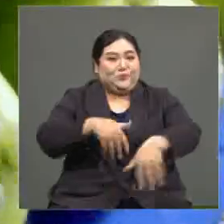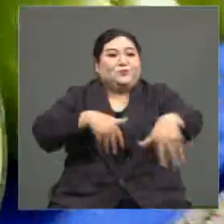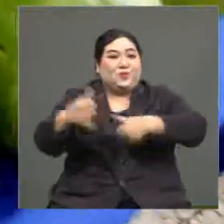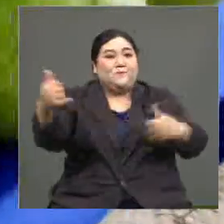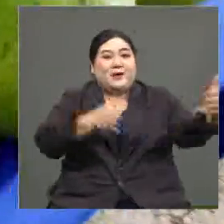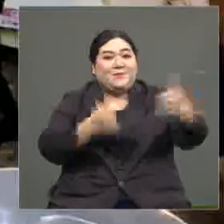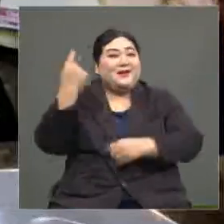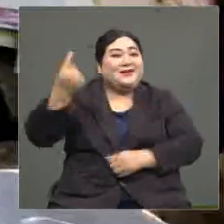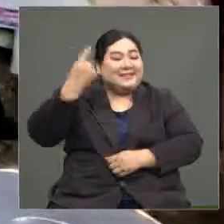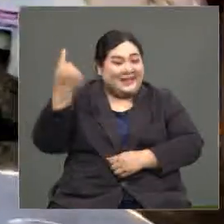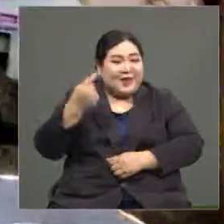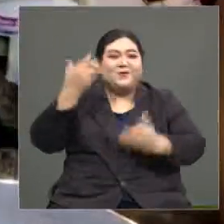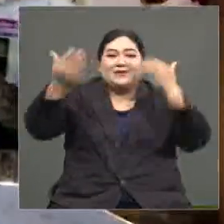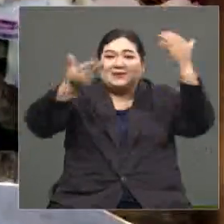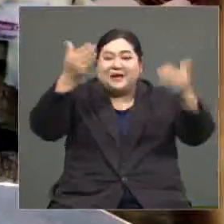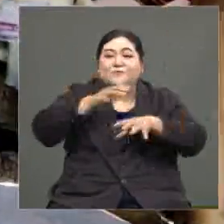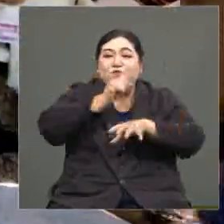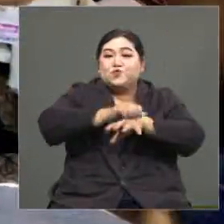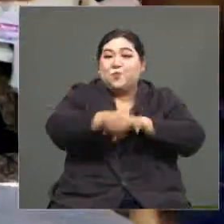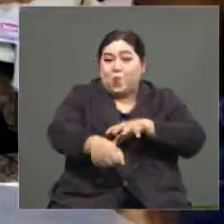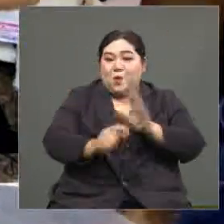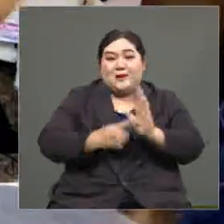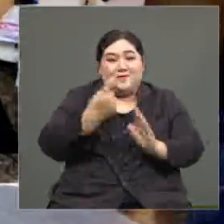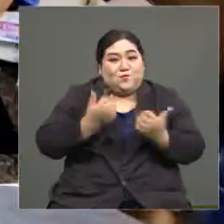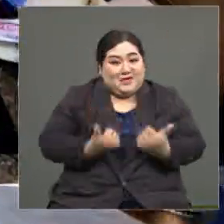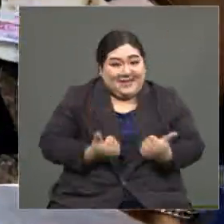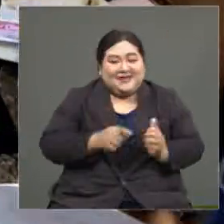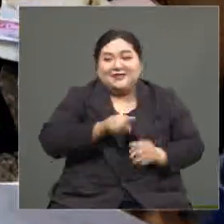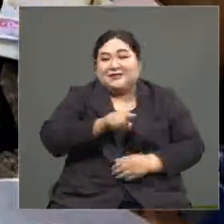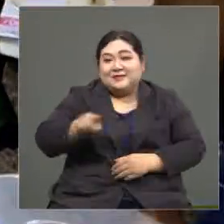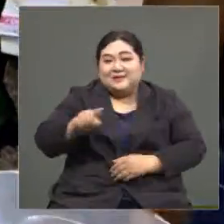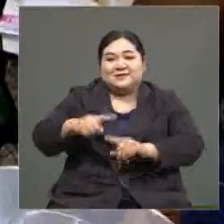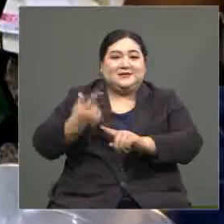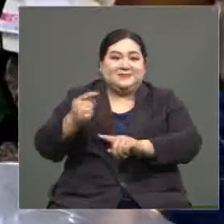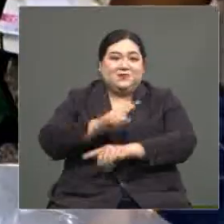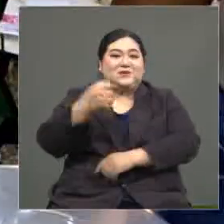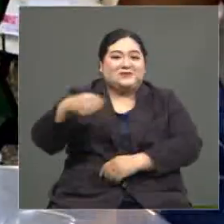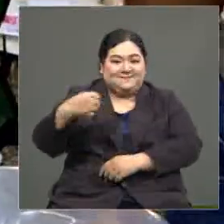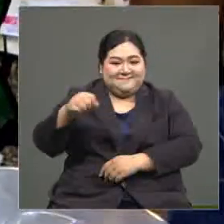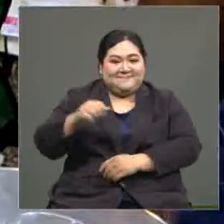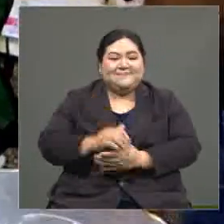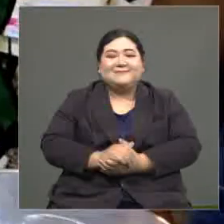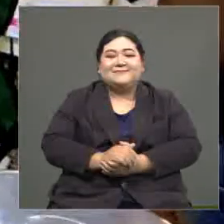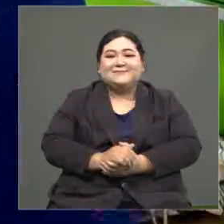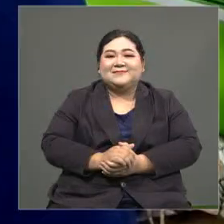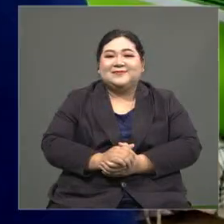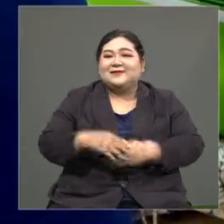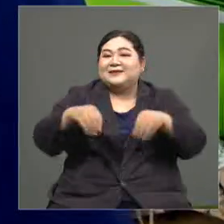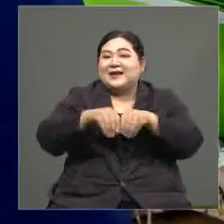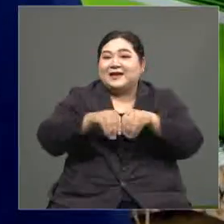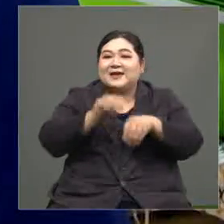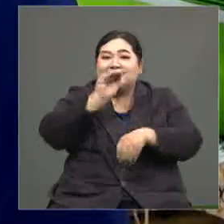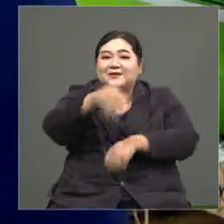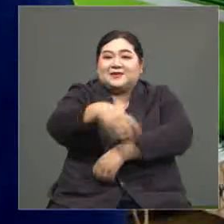มหกรรมส้มโอหอมควนลังกันได้ตั้งแต่วันนี้ไปจนถึงวันที่10พฤศจิกายนนี้ที่ข้างสำนักงานเทศบาลเมือง